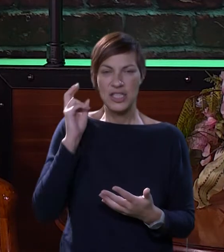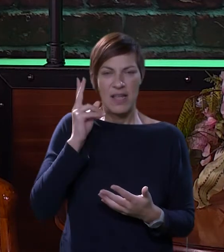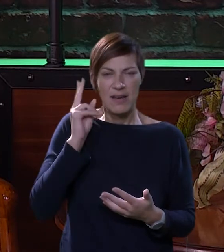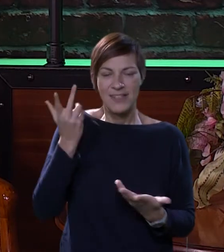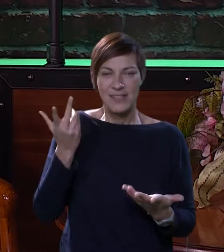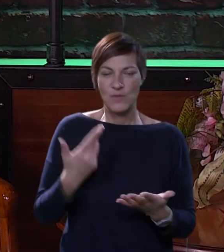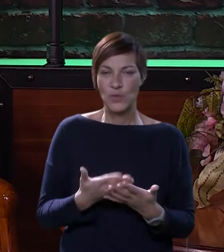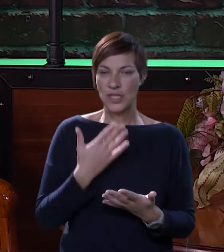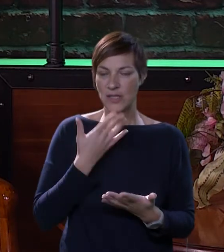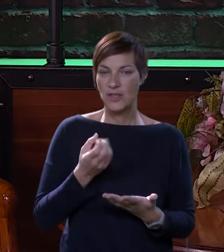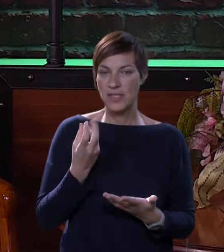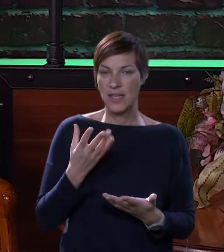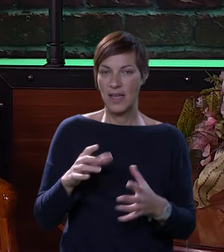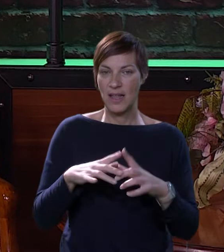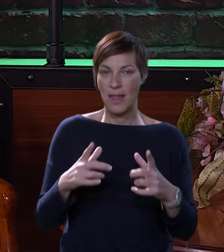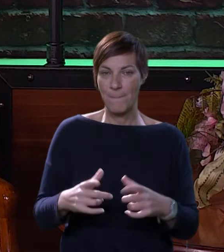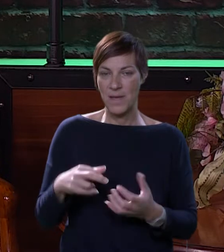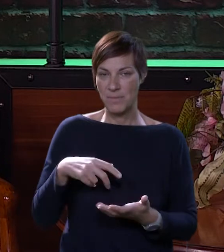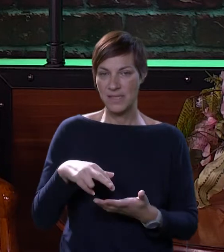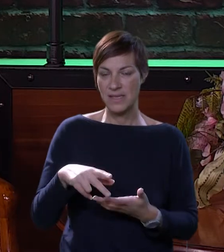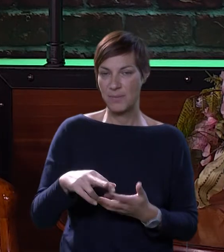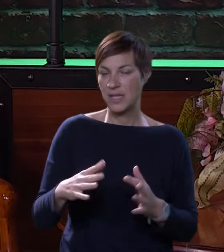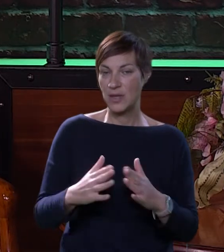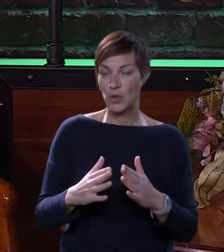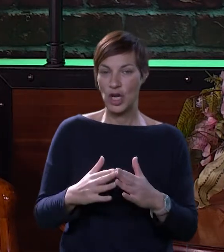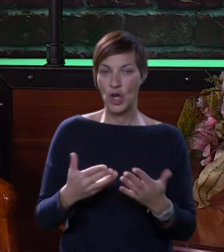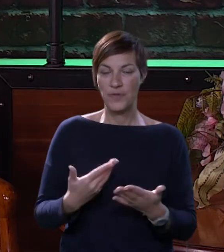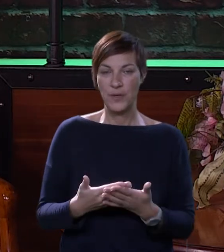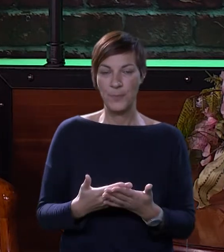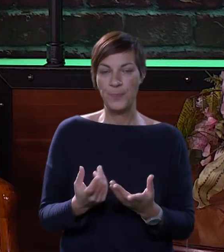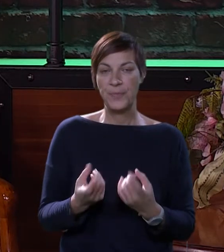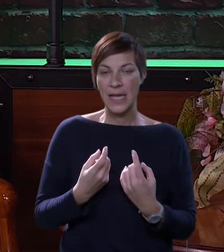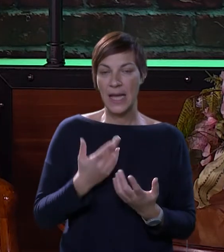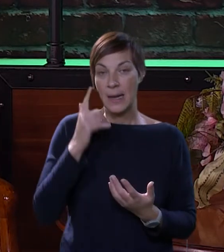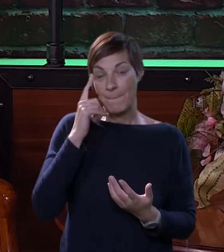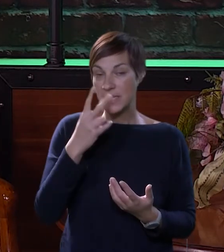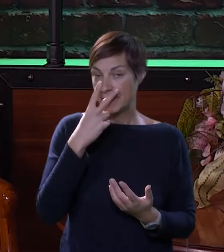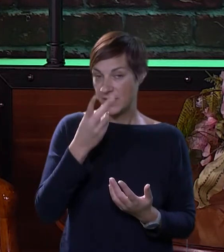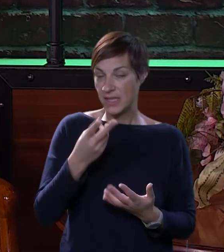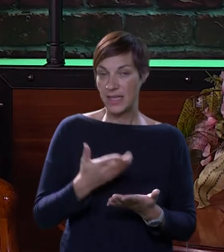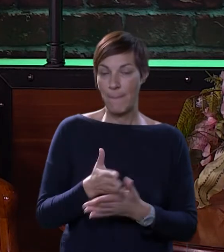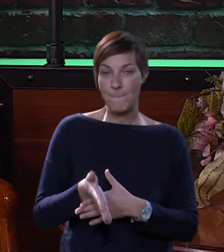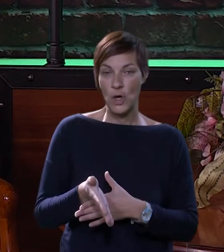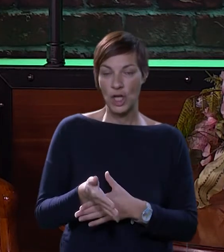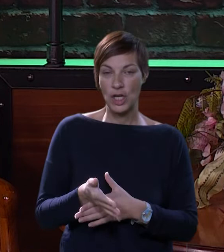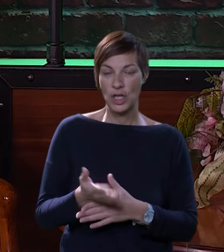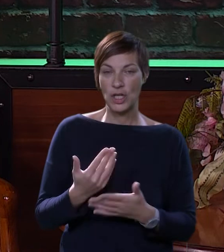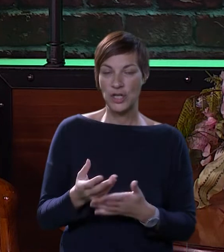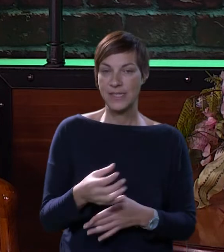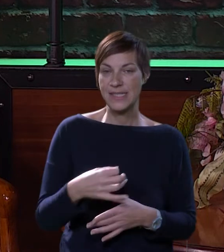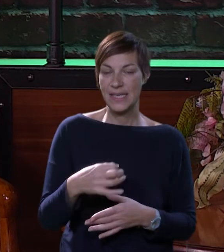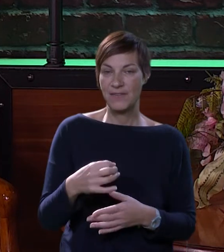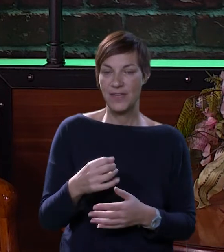ne zvuči, i dosadno je kad ta beba sama ide u tu trgovinu. Ali ono što, mislim, vidimo i kroz